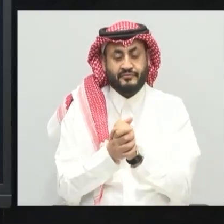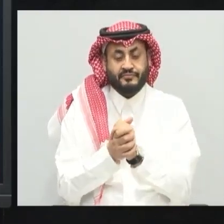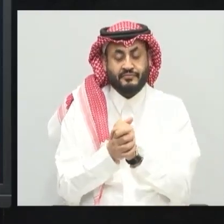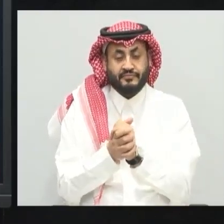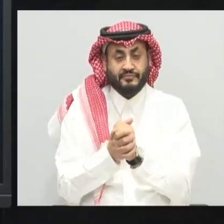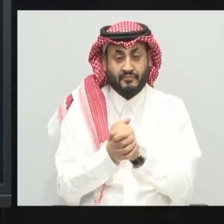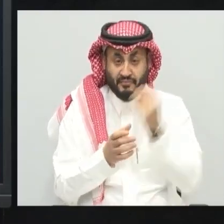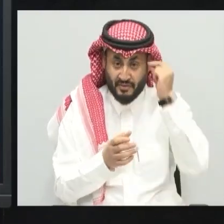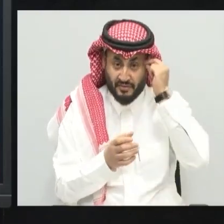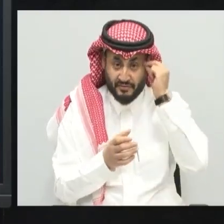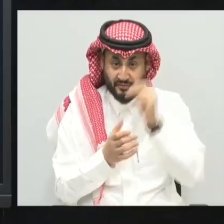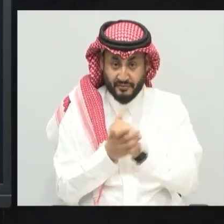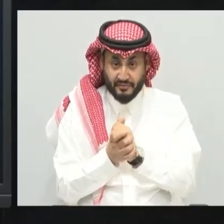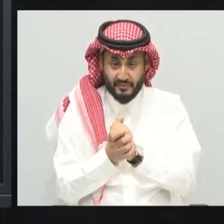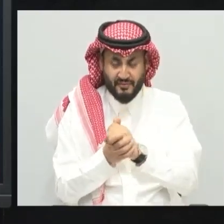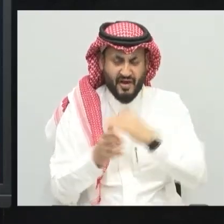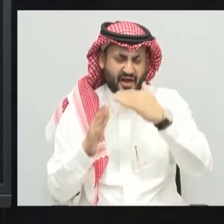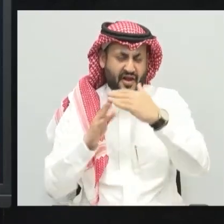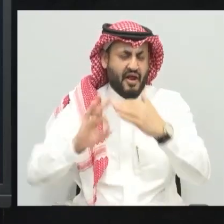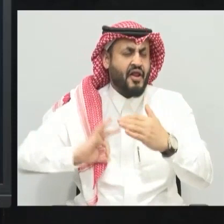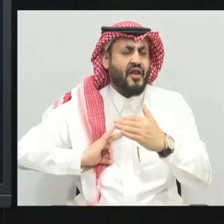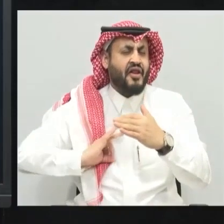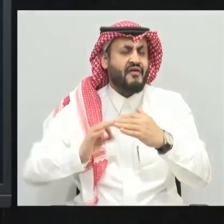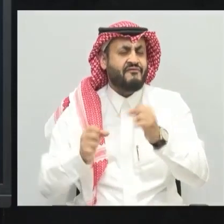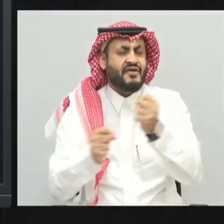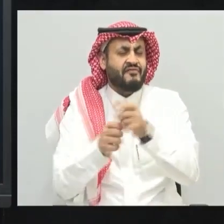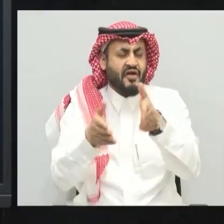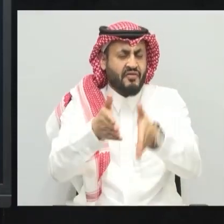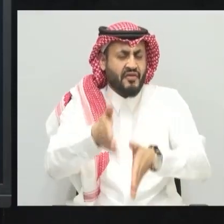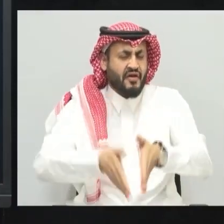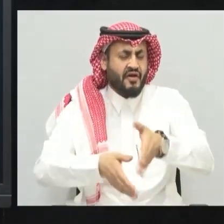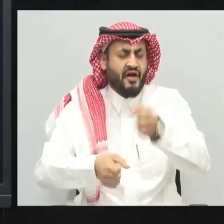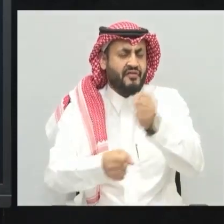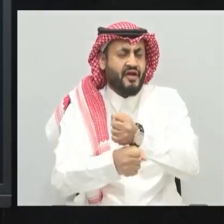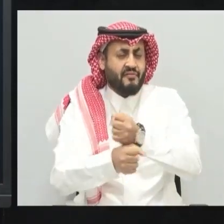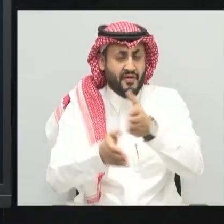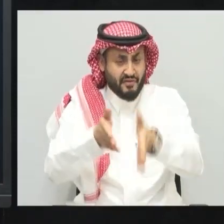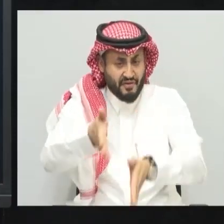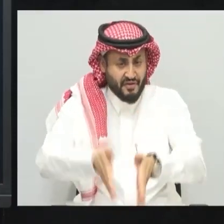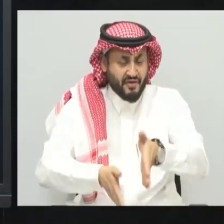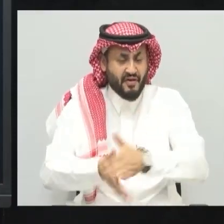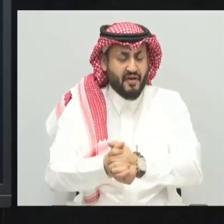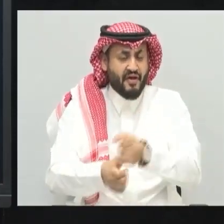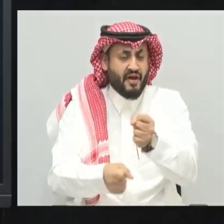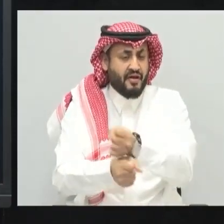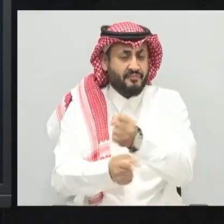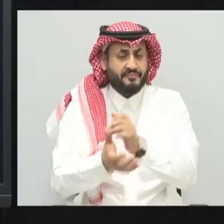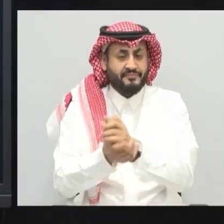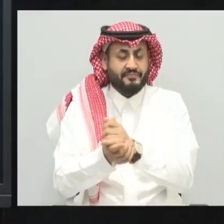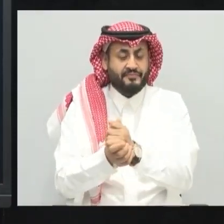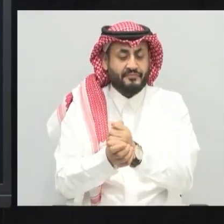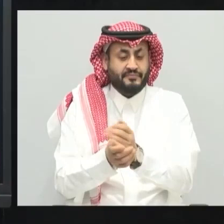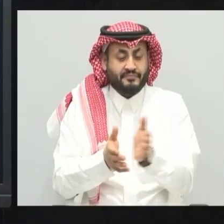يكون لدى الفرد تفضيل معين في طريقه العمل ونمط العمل الذي يرغب ان يعمل به و